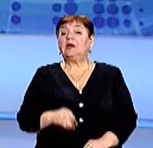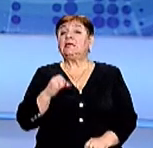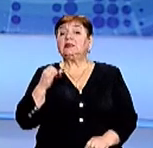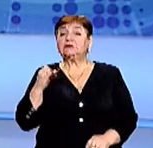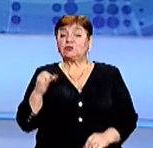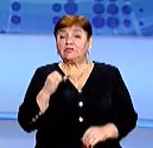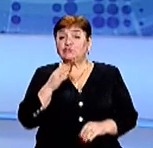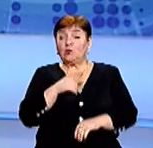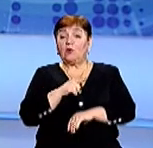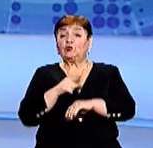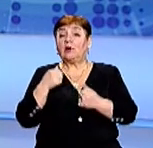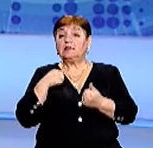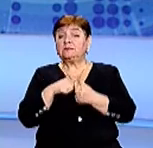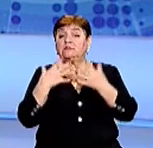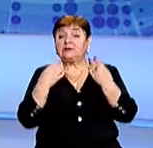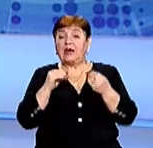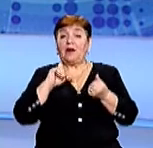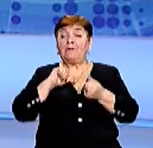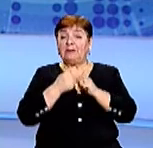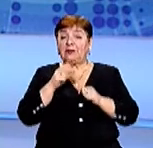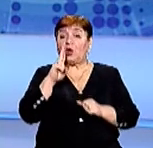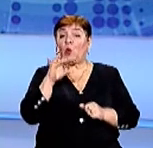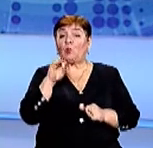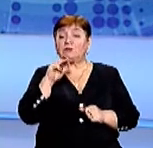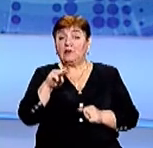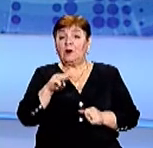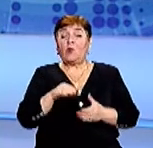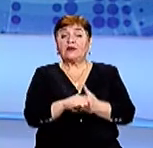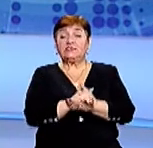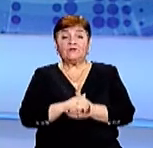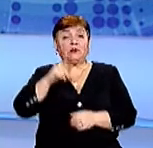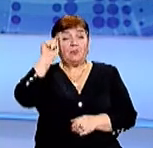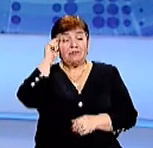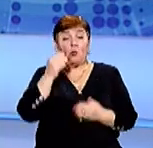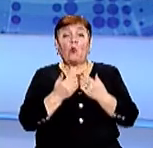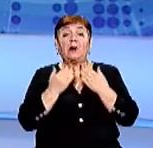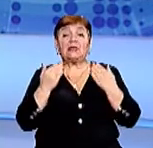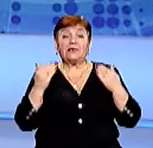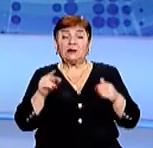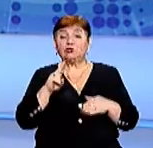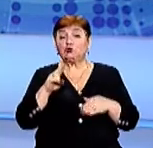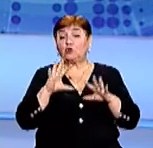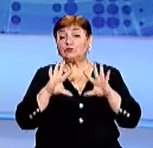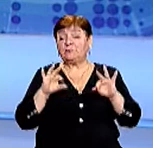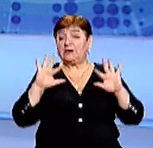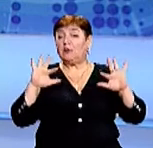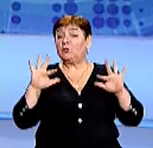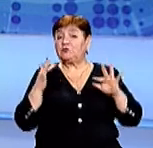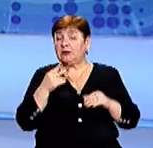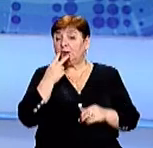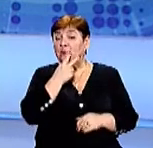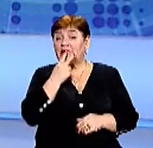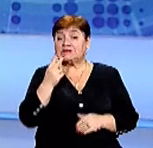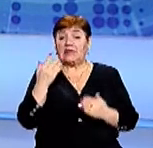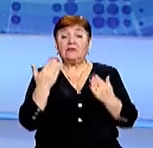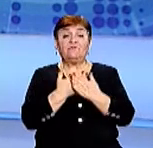Історичну годину до Дня пам'яті героїв Крут організували сьогодні в Тячеві. У галереї імені Голощі розповідали про події того часу та